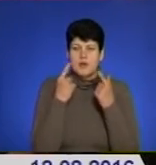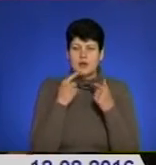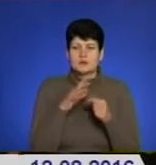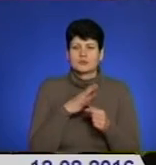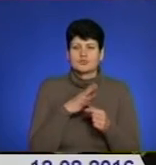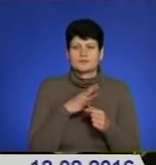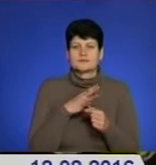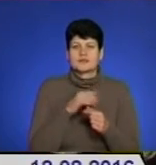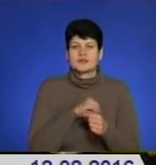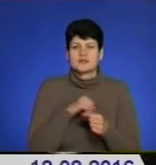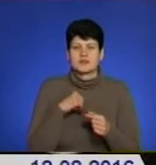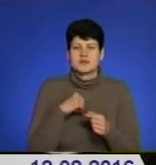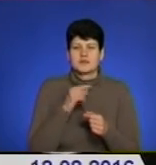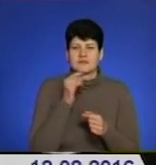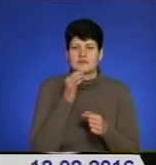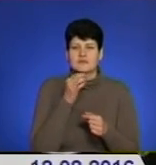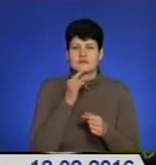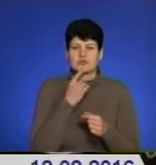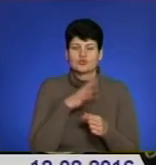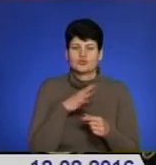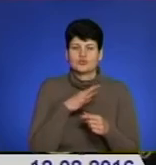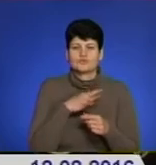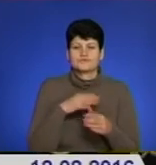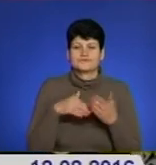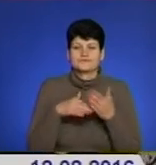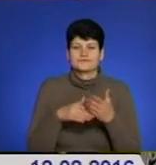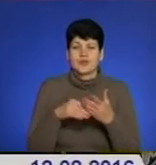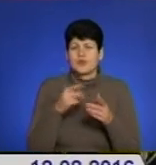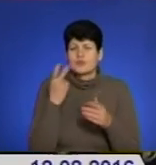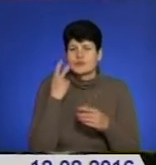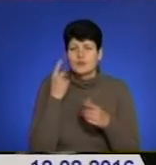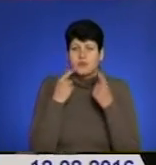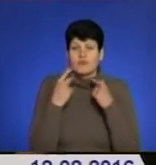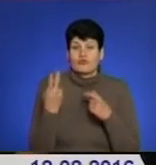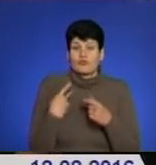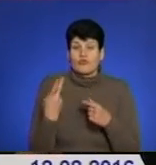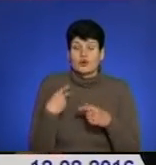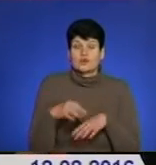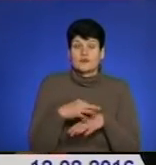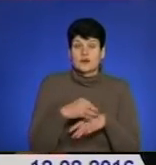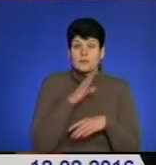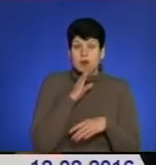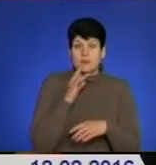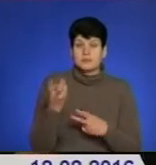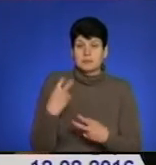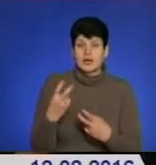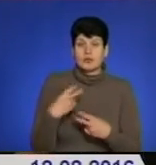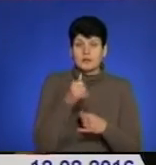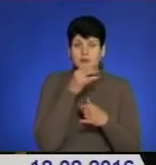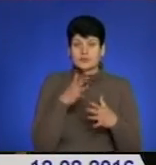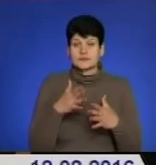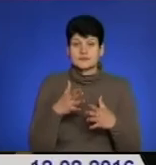їх було виховати, витрасти, бо були дуже малими і постійно плакали. Ми двоє з чоловіком, і мама приходила, ми не могли ради